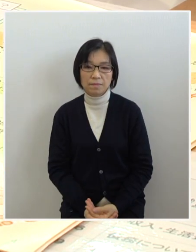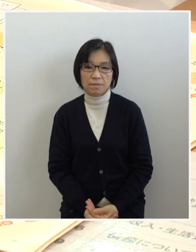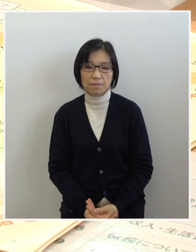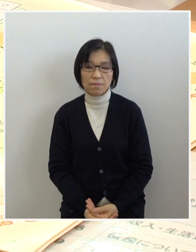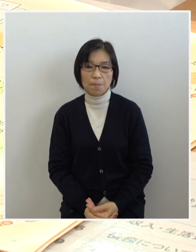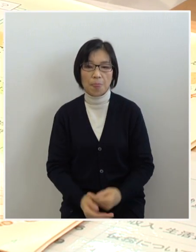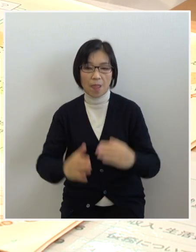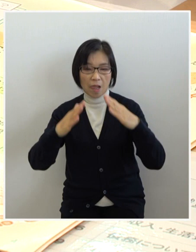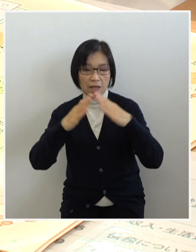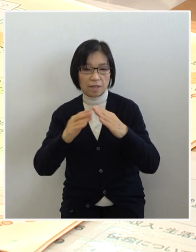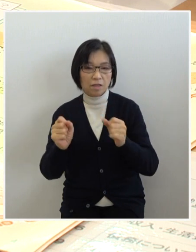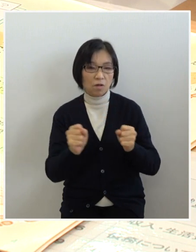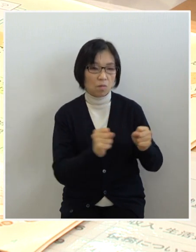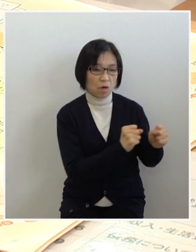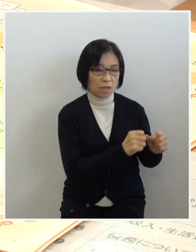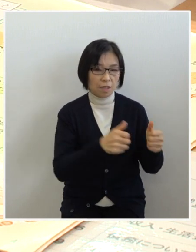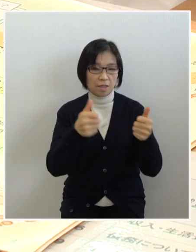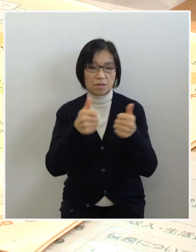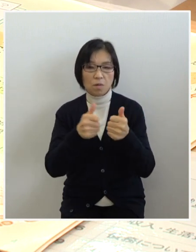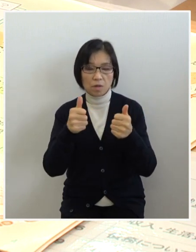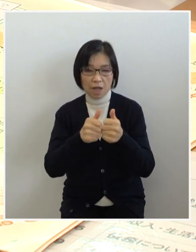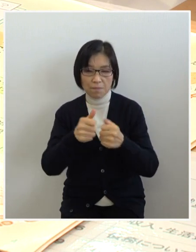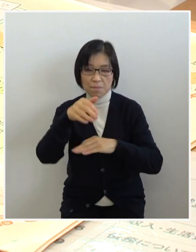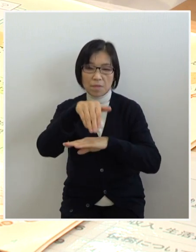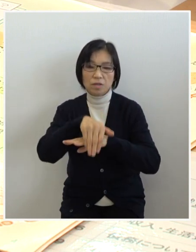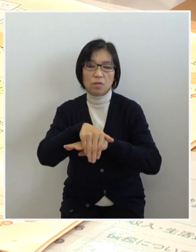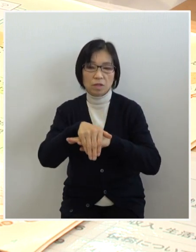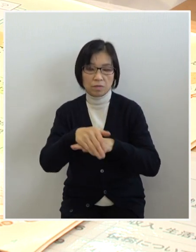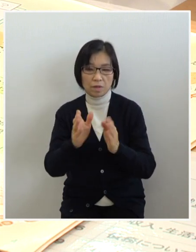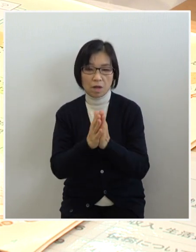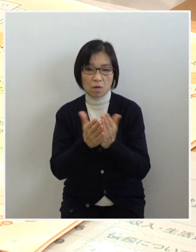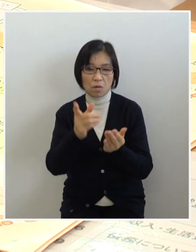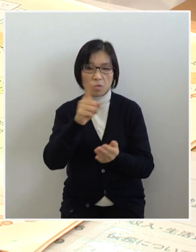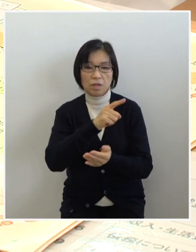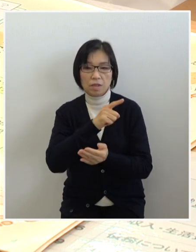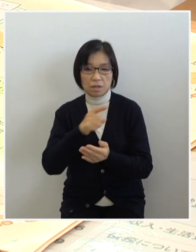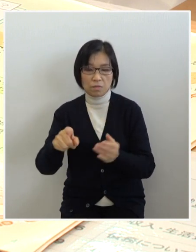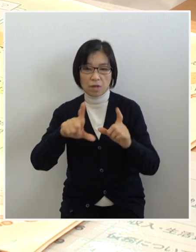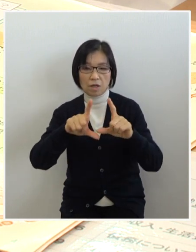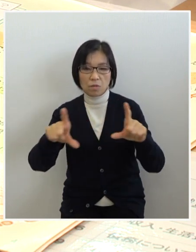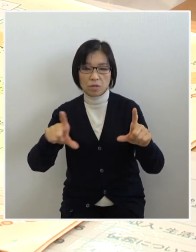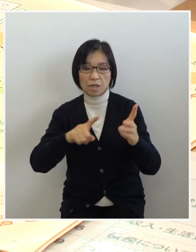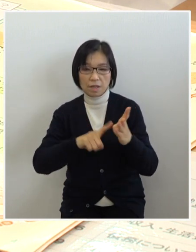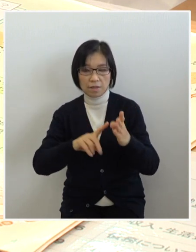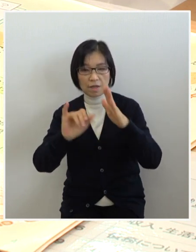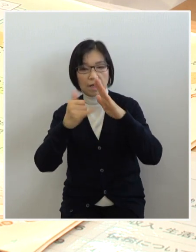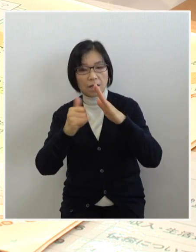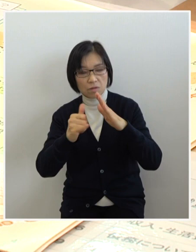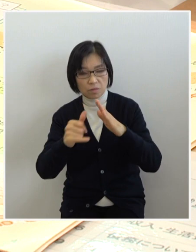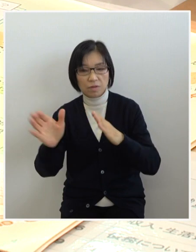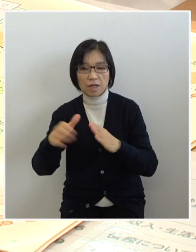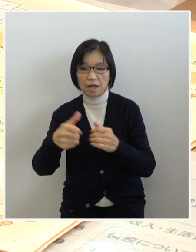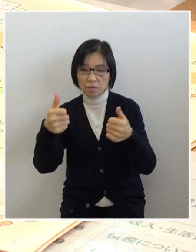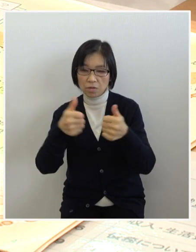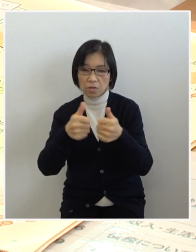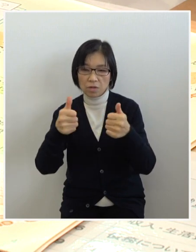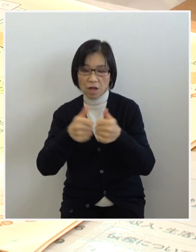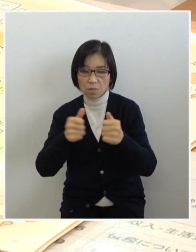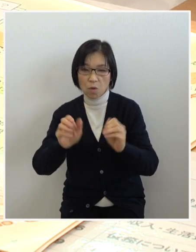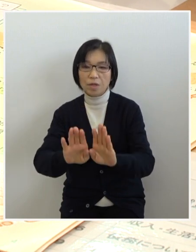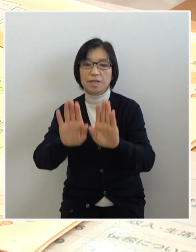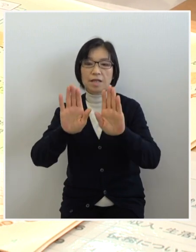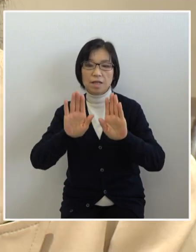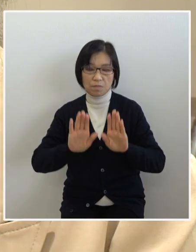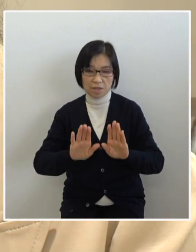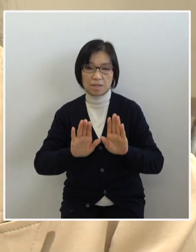引きこもり相談窓口では、ご本人はもちろんご家族からの相談も受け付けています。